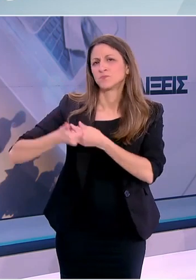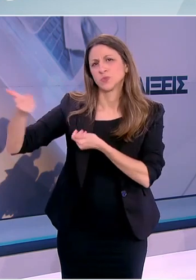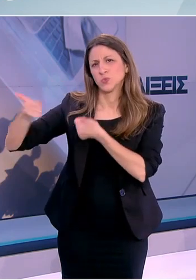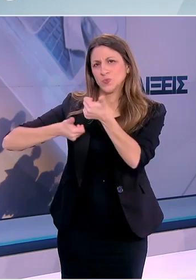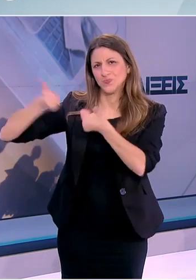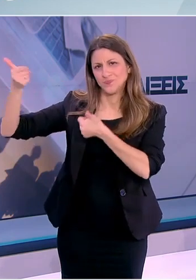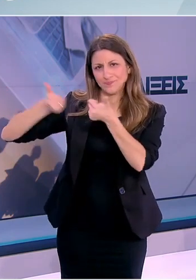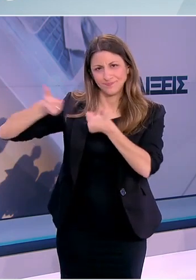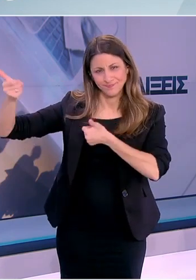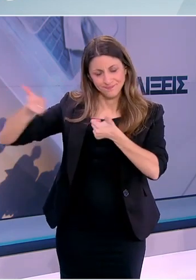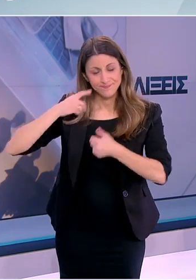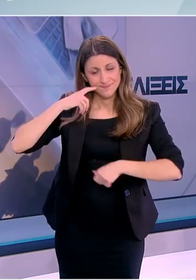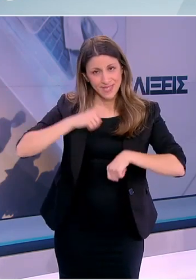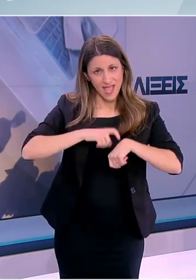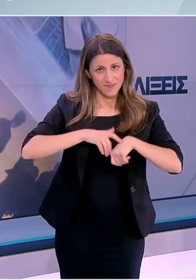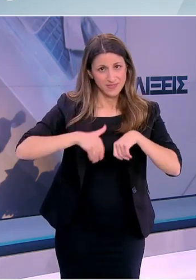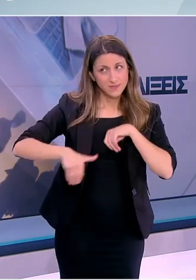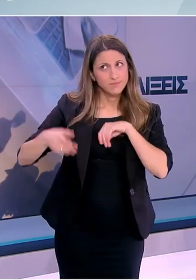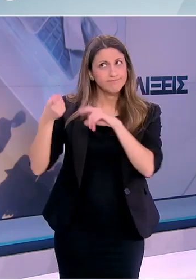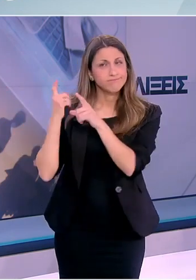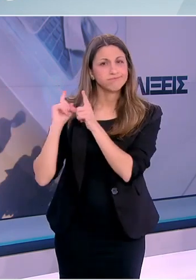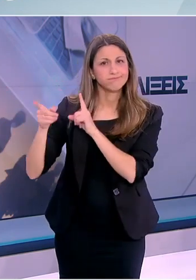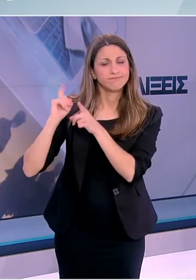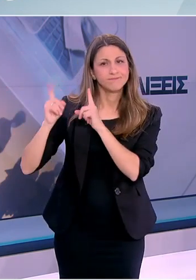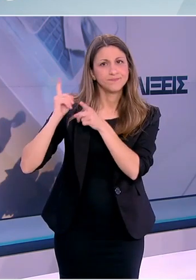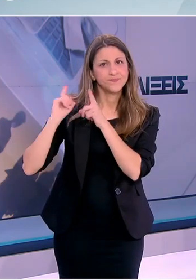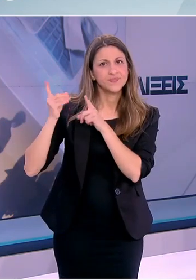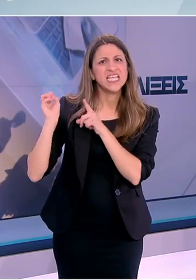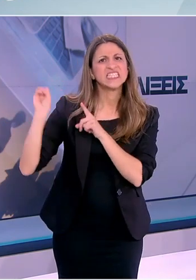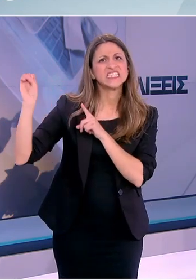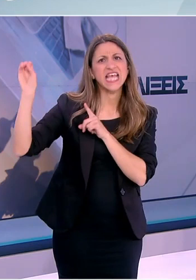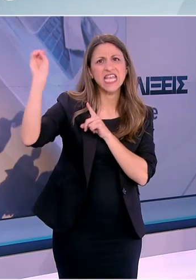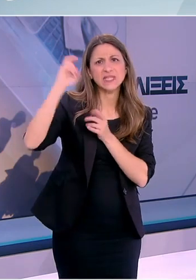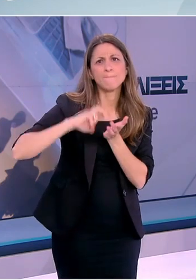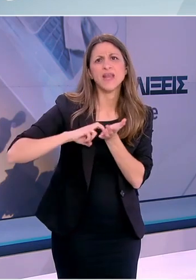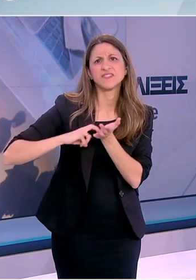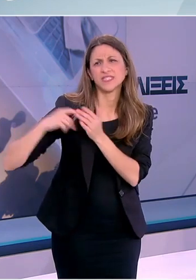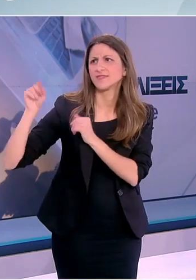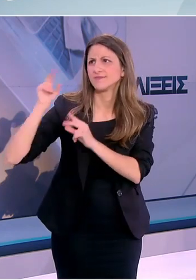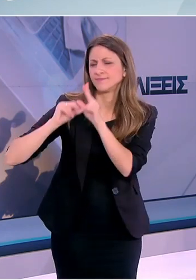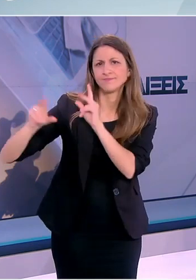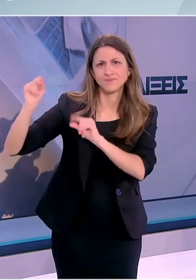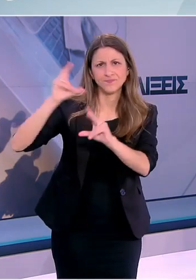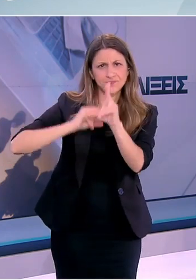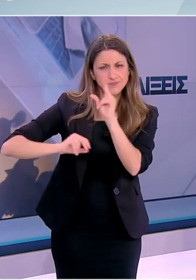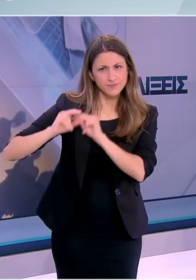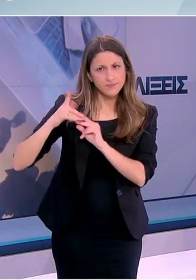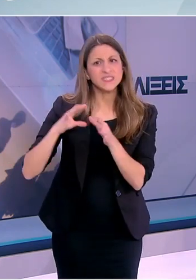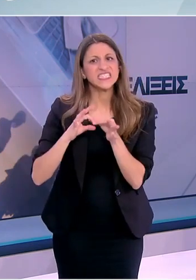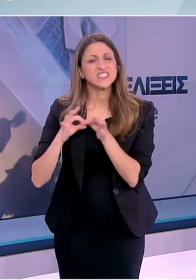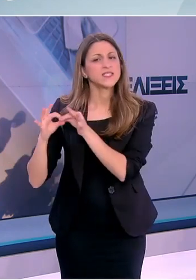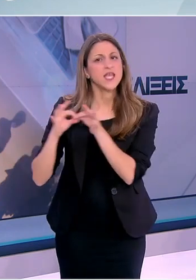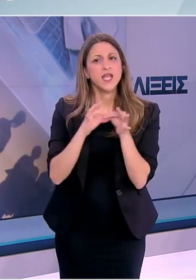επαναπατριστούν. Αυτή τη στιγμή είμαστε στην φάση της συνεννόησης με τις ξένες πρεσβείες, σε συνεργασία με τη